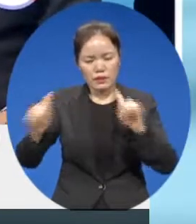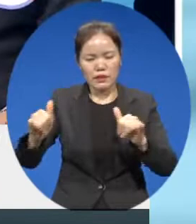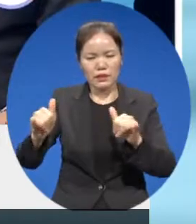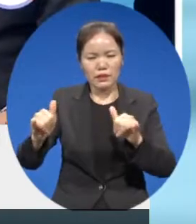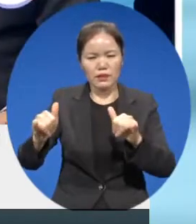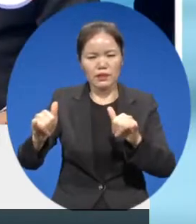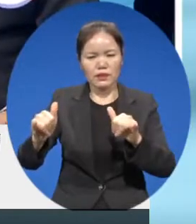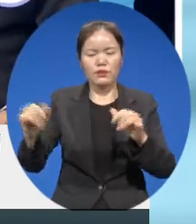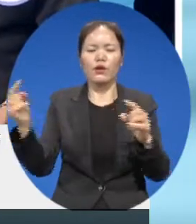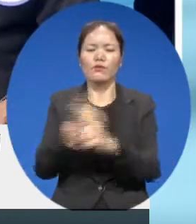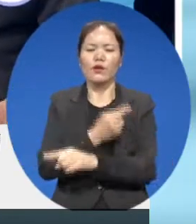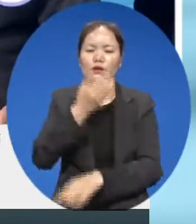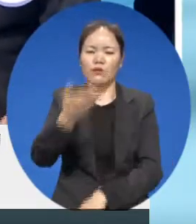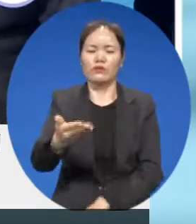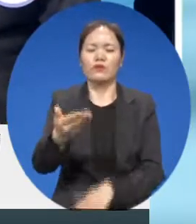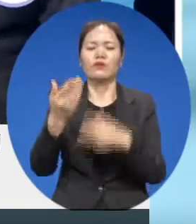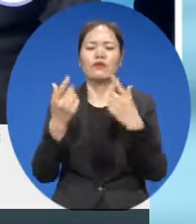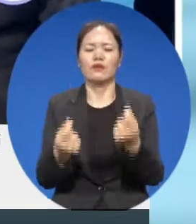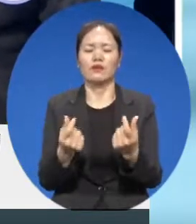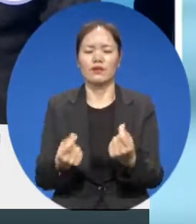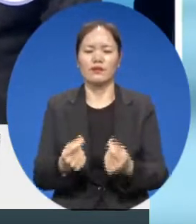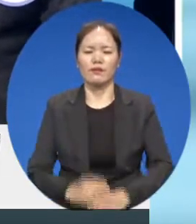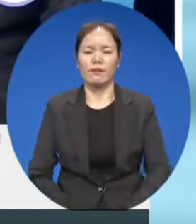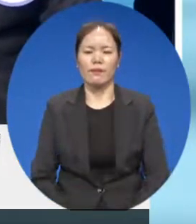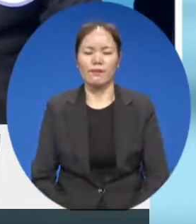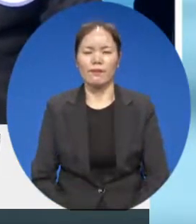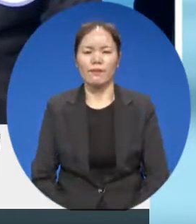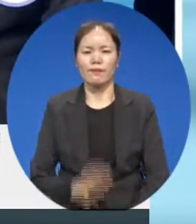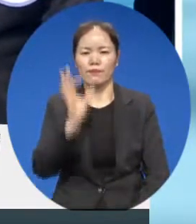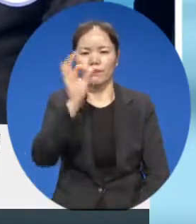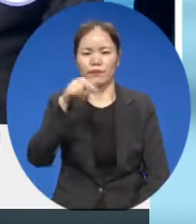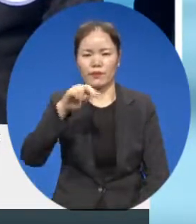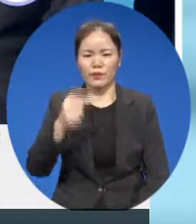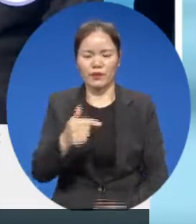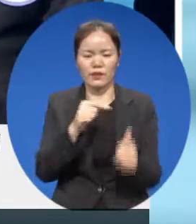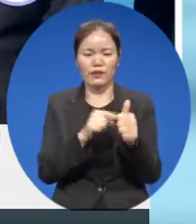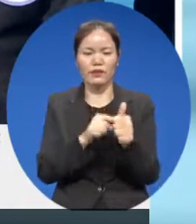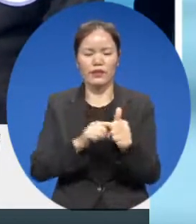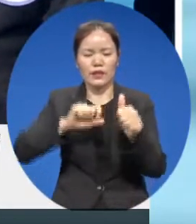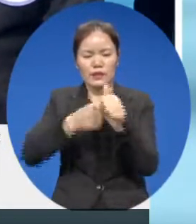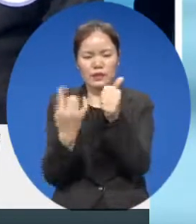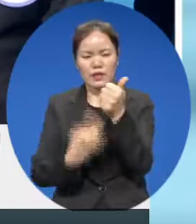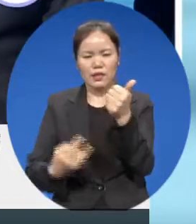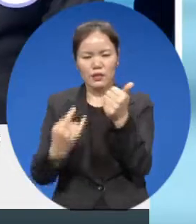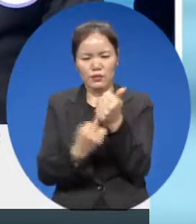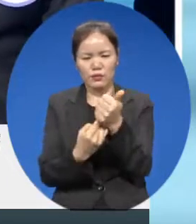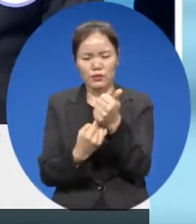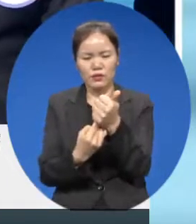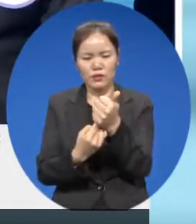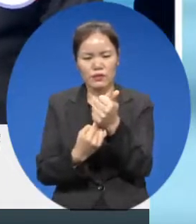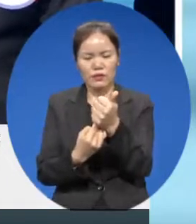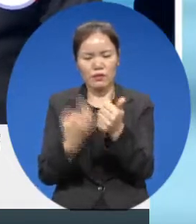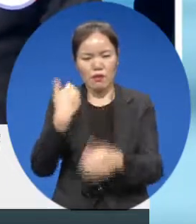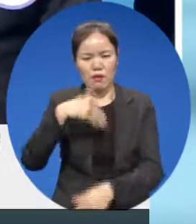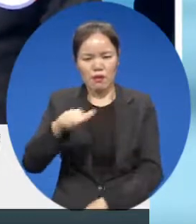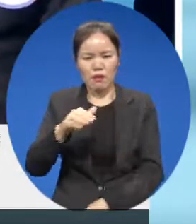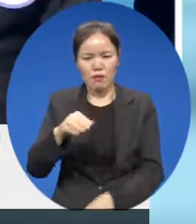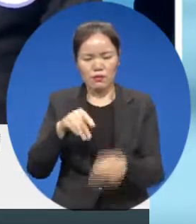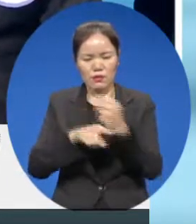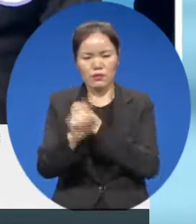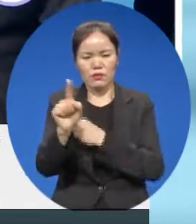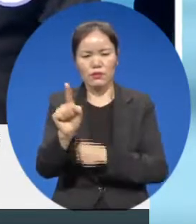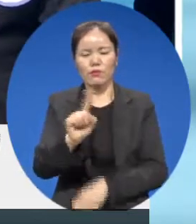그런 일이 된다는 말씀을 좀 드리고 싶구요 어쨌든 윤석열 총장이 지금 징계위 까지 가게 된 가장 큰 이유가 검찰총장 으로서